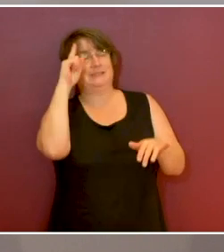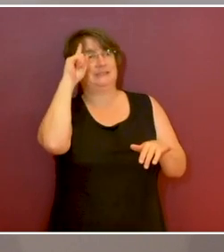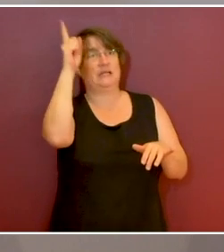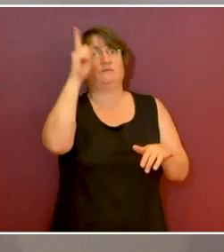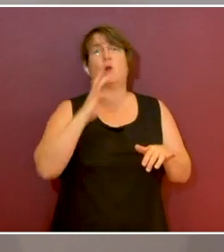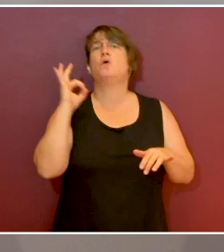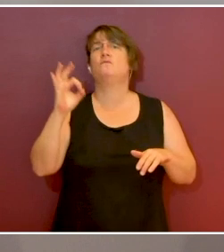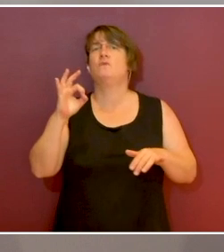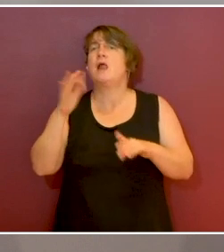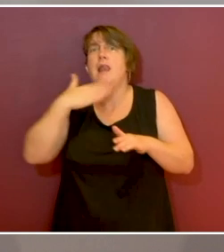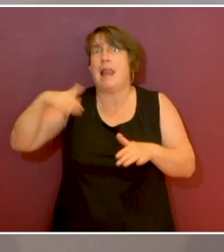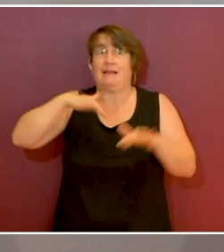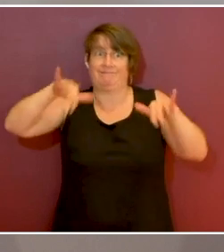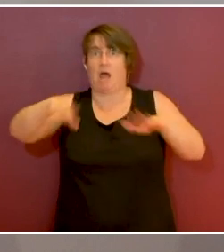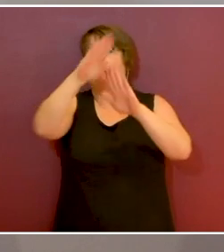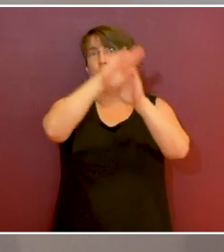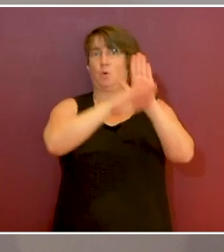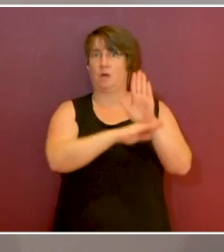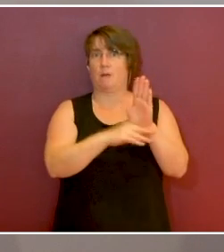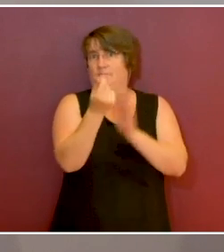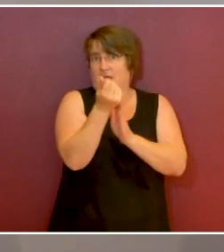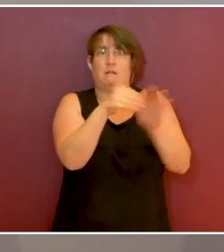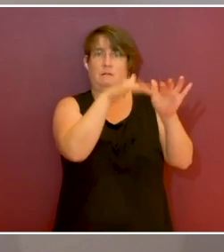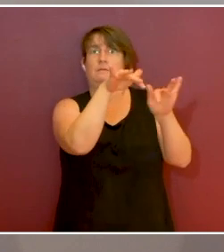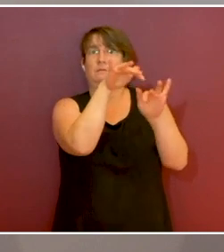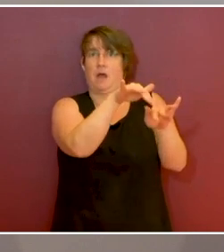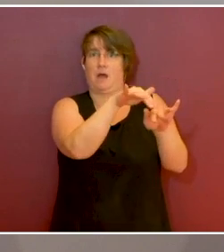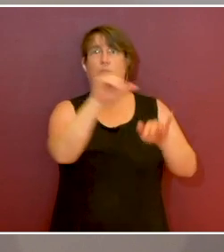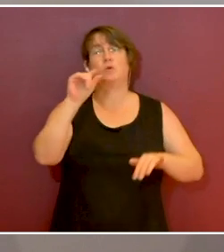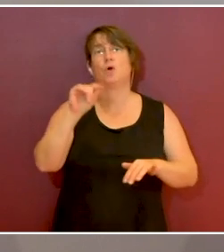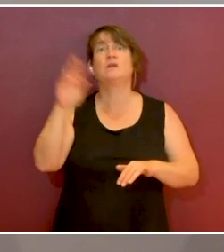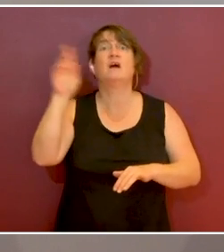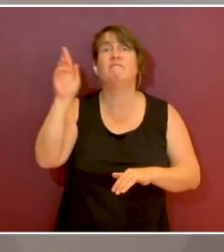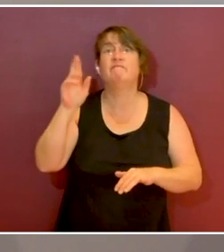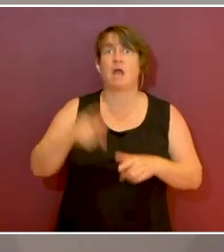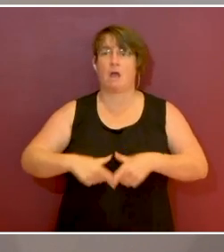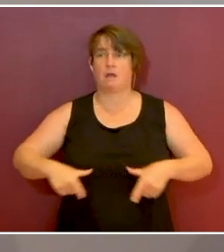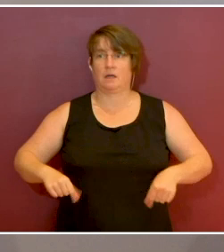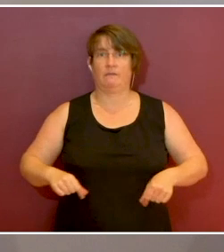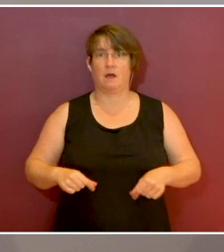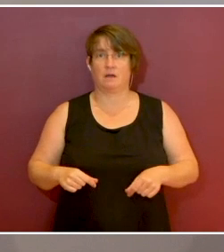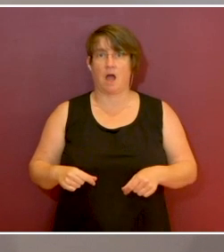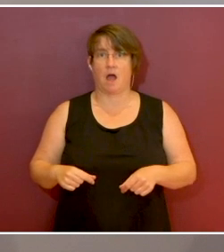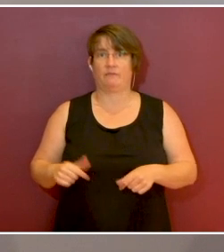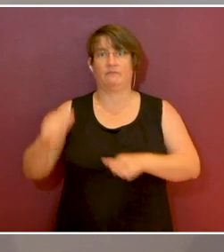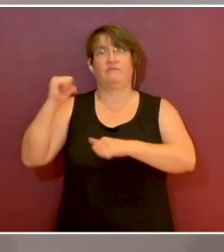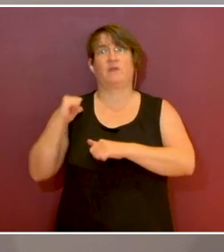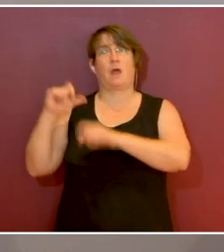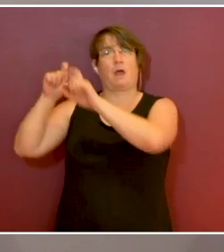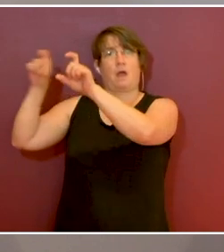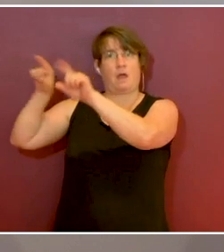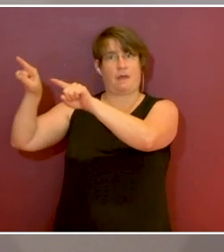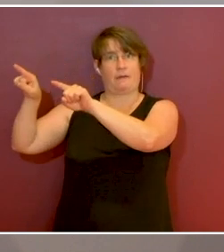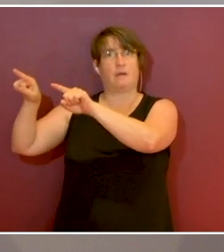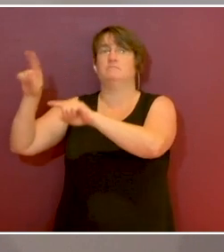ja. Also da sind diejenigen, die Kitas betreiben, ja frei, diese Gelder auch entsprechend zu